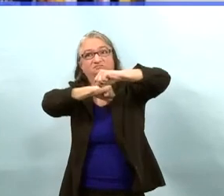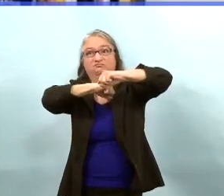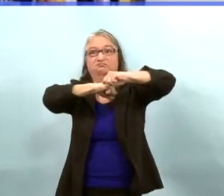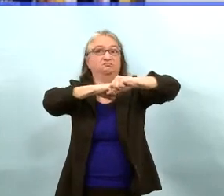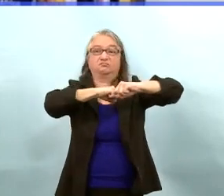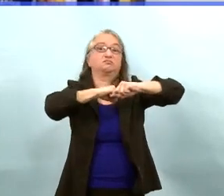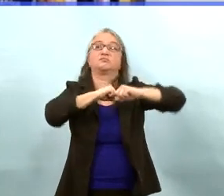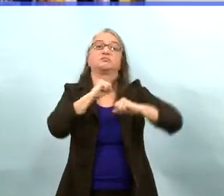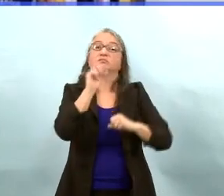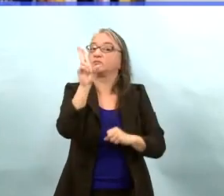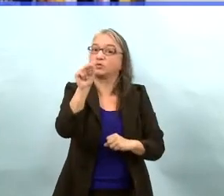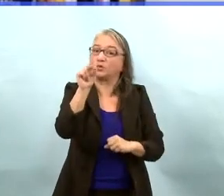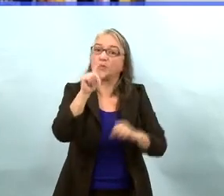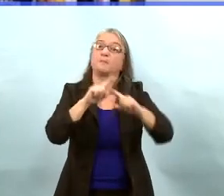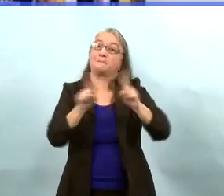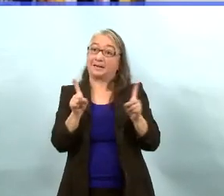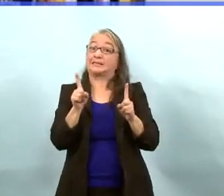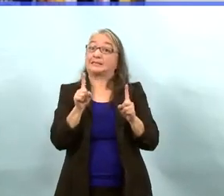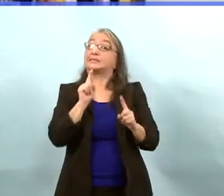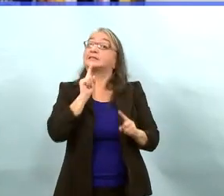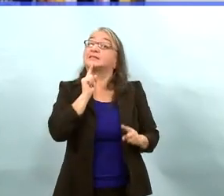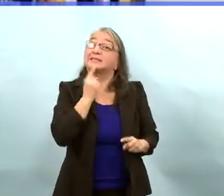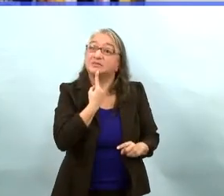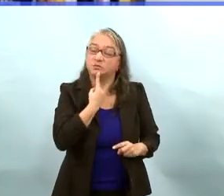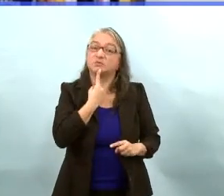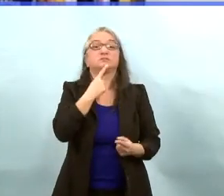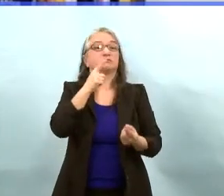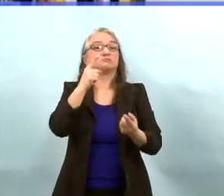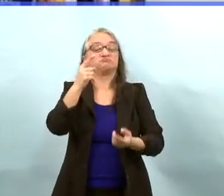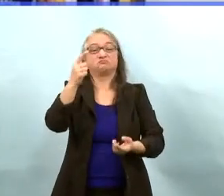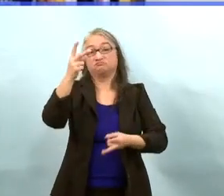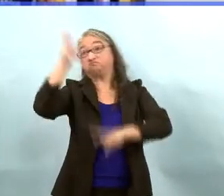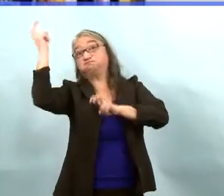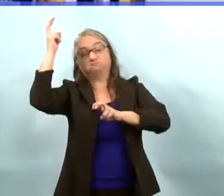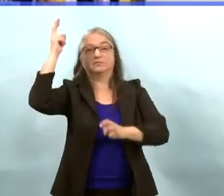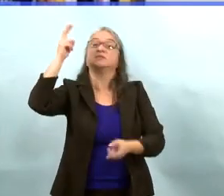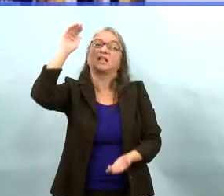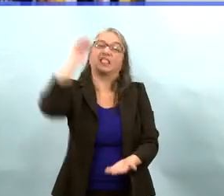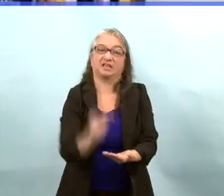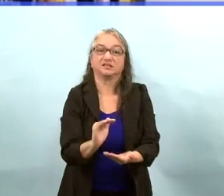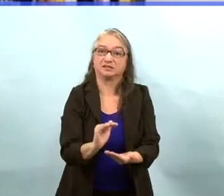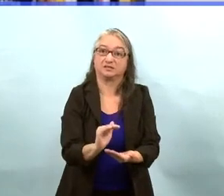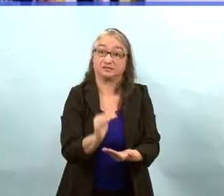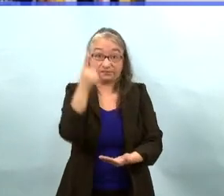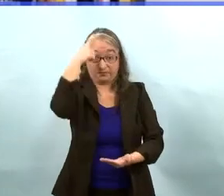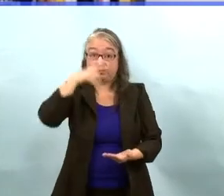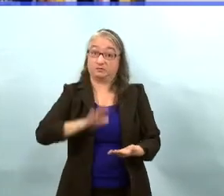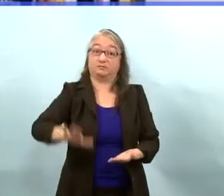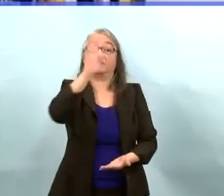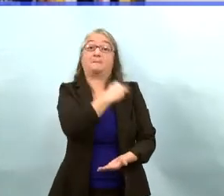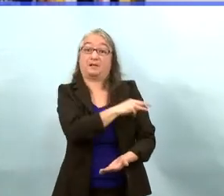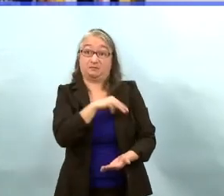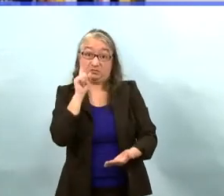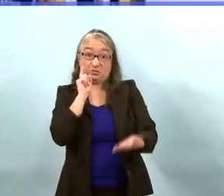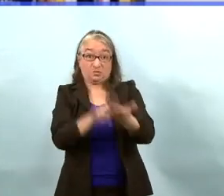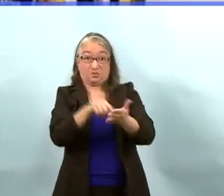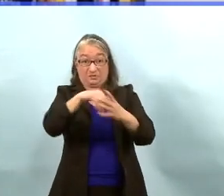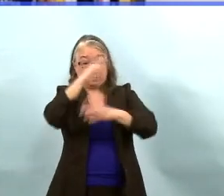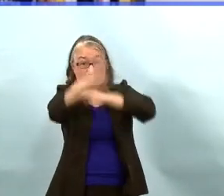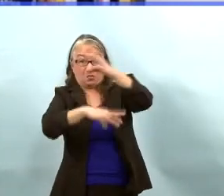protège contre les maladies graves. Donc, ce que l'on a vu, même au Manitoba, et ça a été observé dans le monde entier, on a vu que